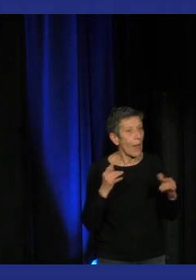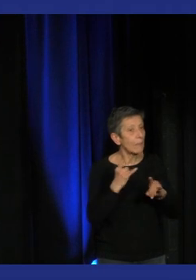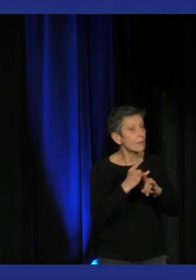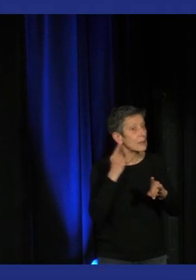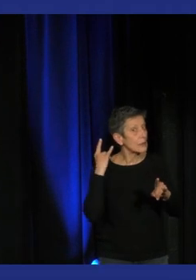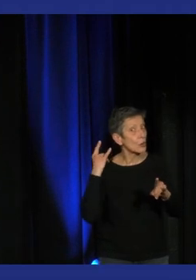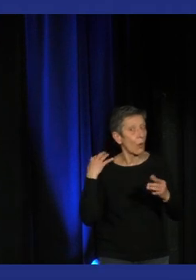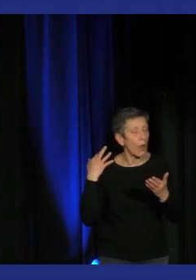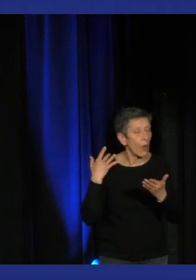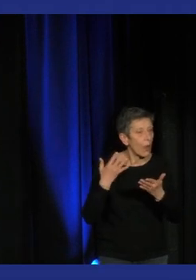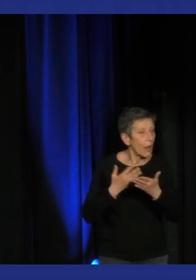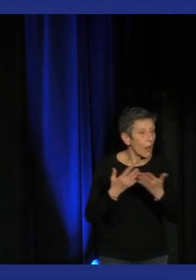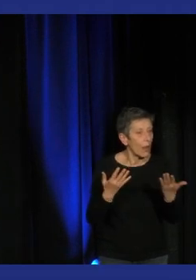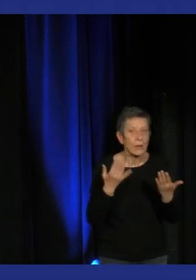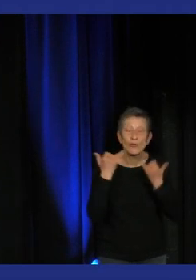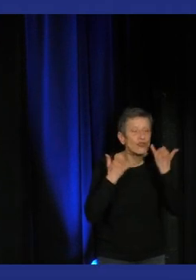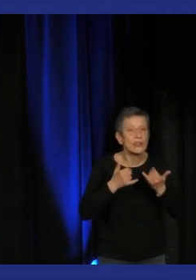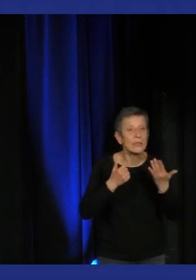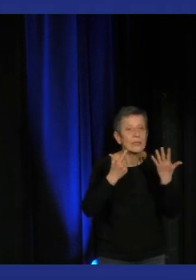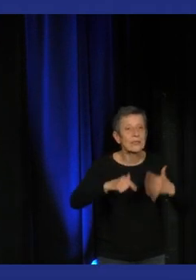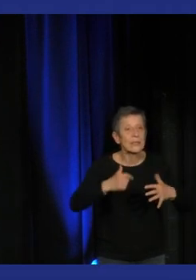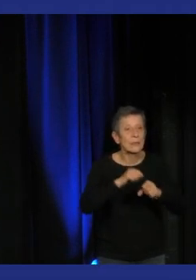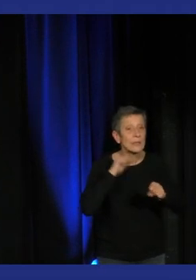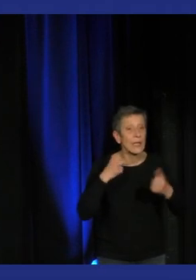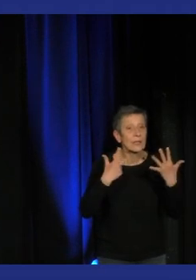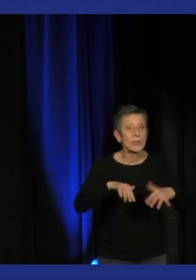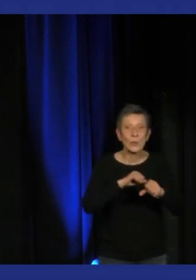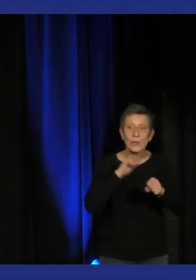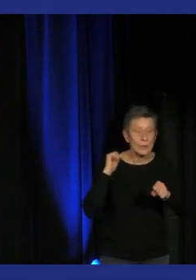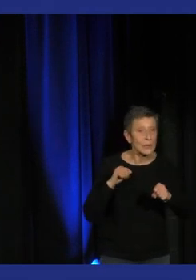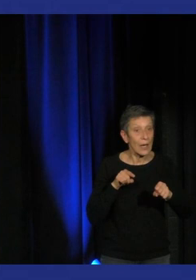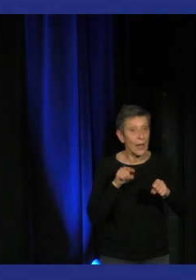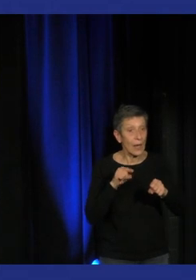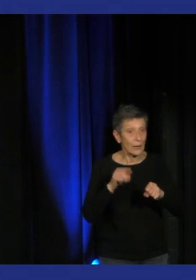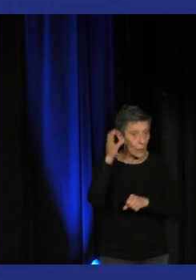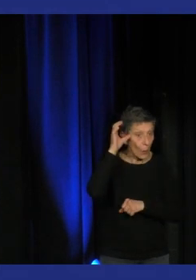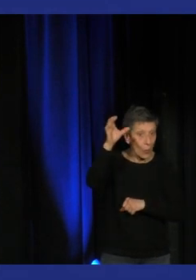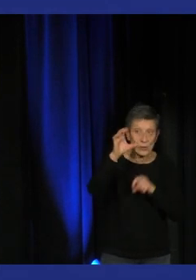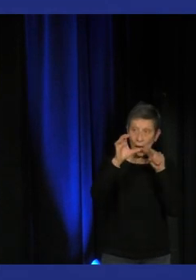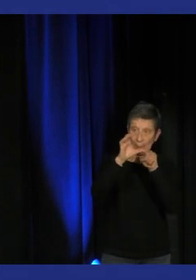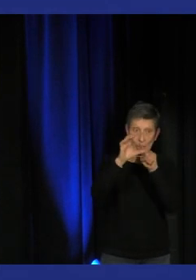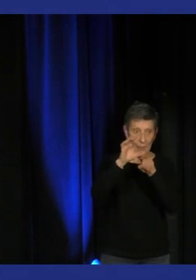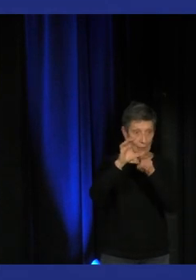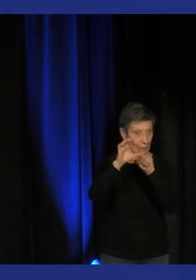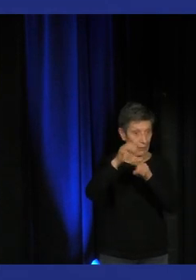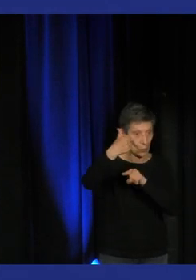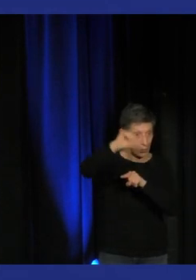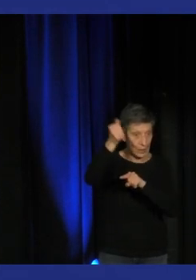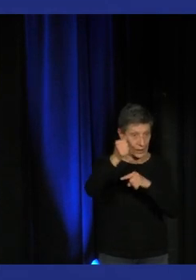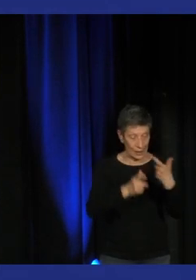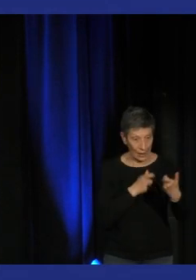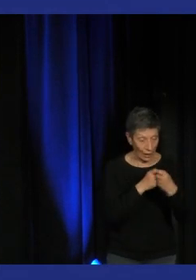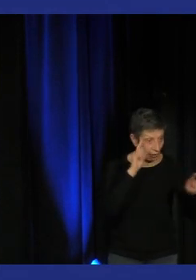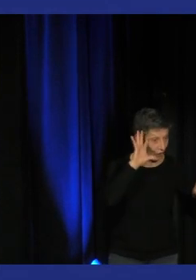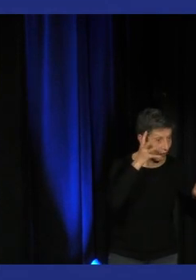il aurait paru étrange au XVIIIe siècle, au XVIIe siècle, de mettre sous le même concept un fou et un estropié.